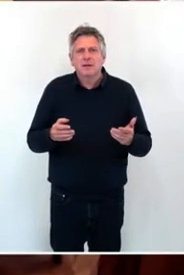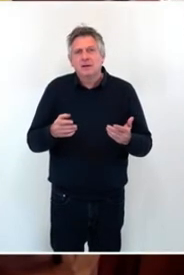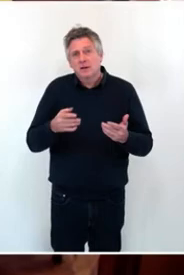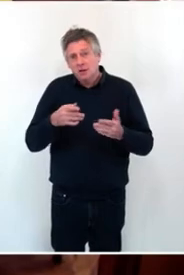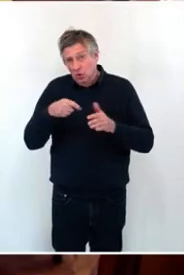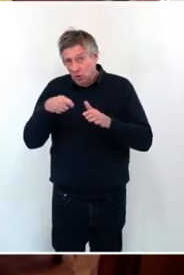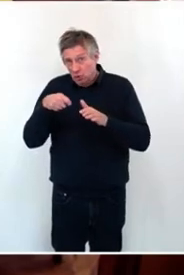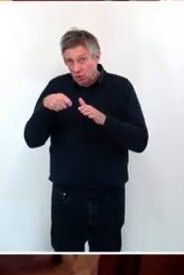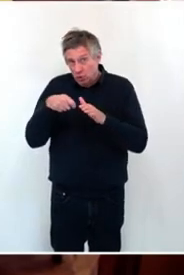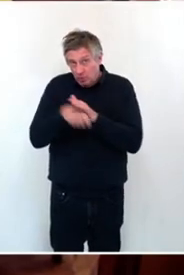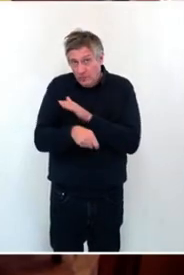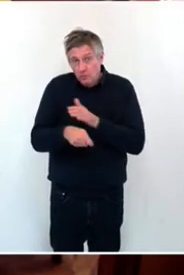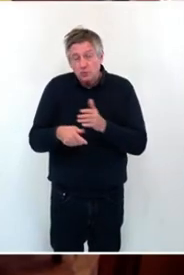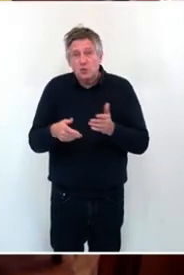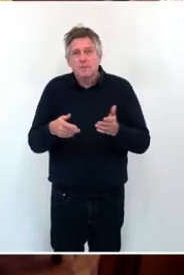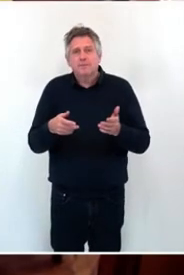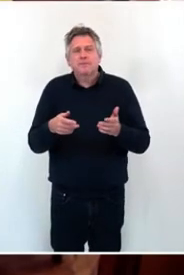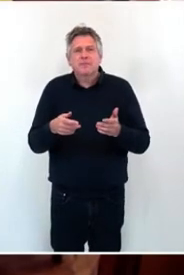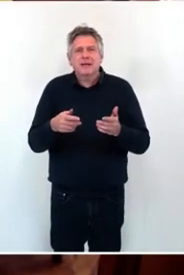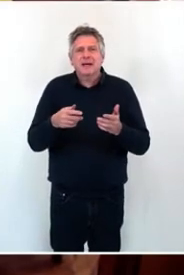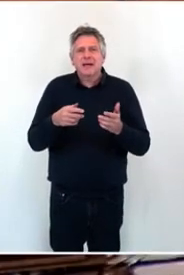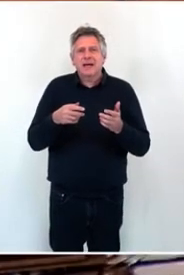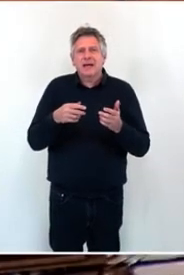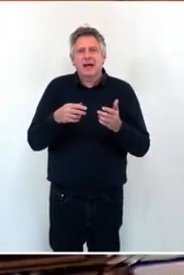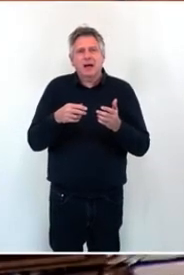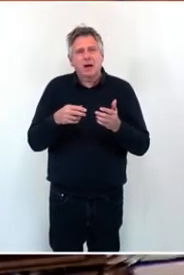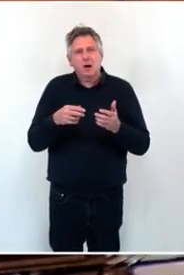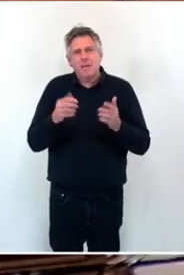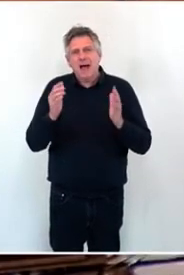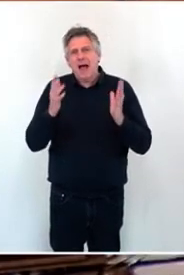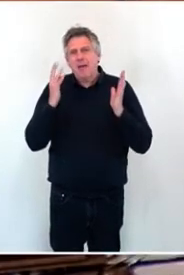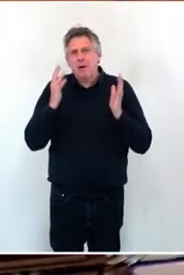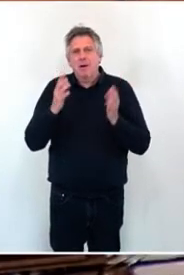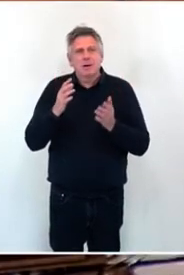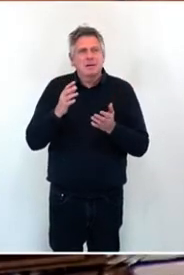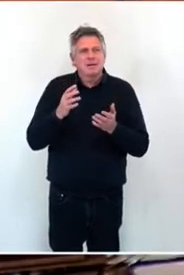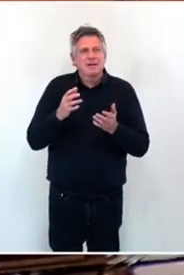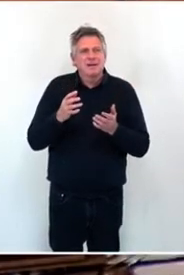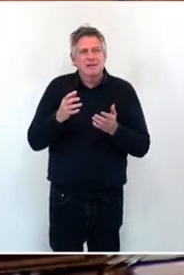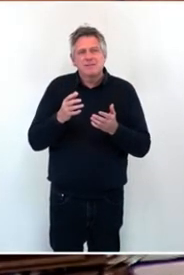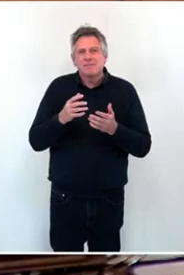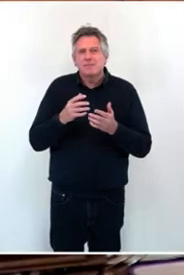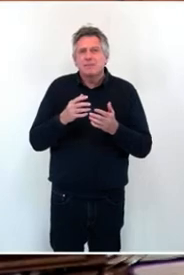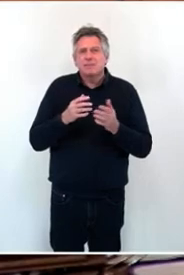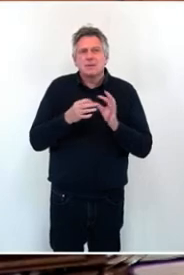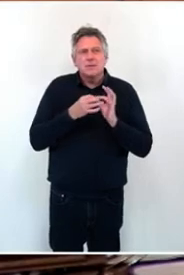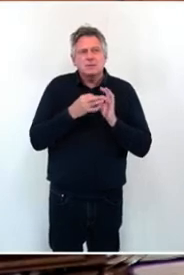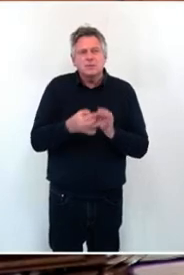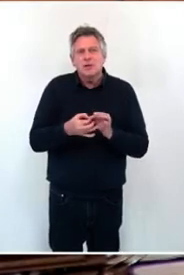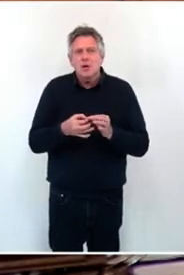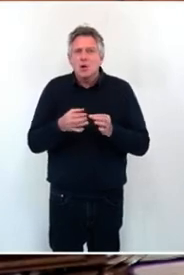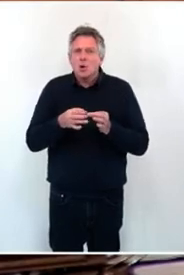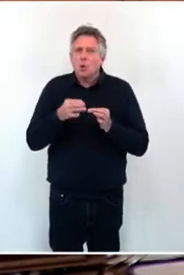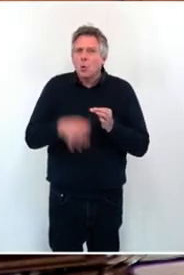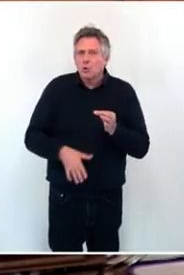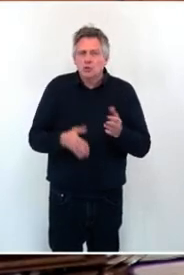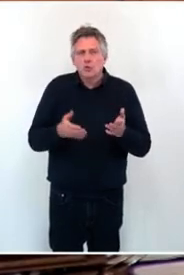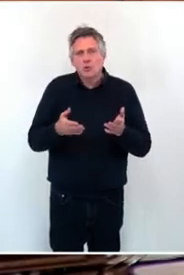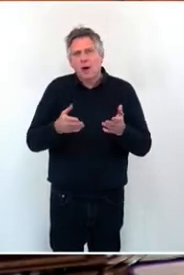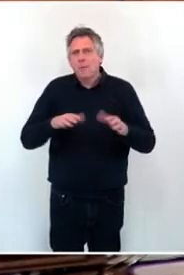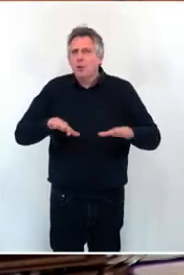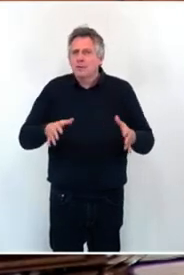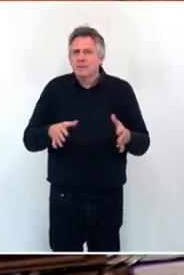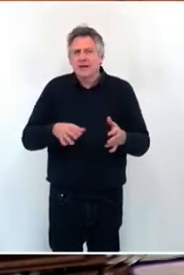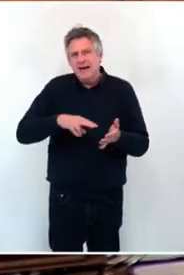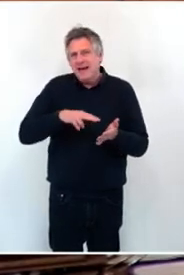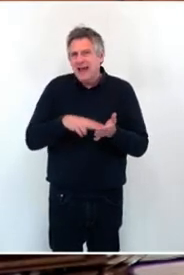de référence des arbres, on arrivait à la conclusion, certes approximative, mais néanmoins